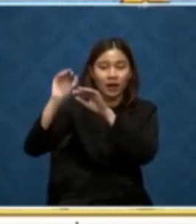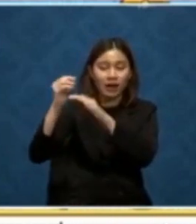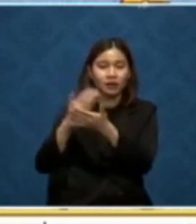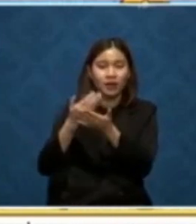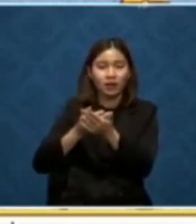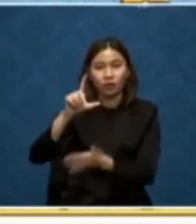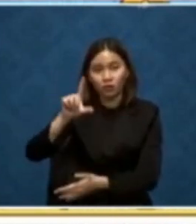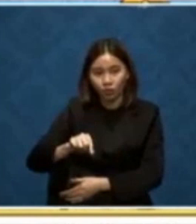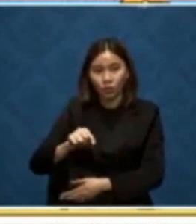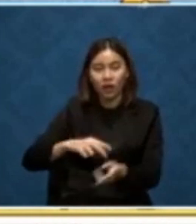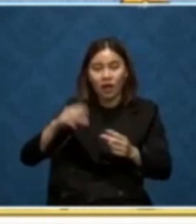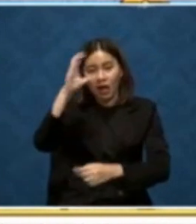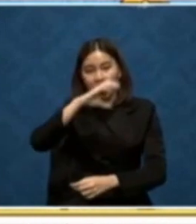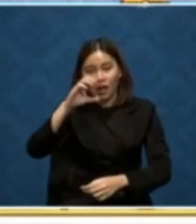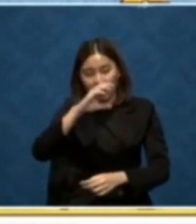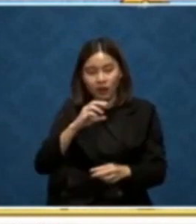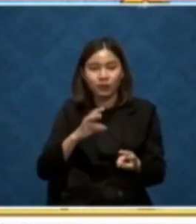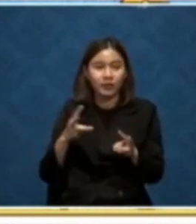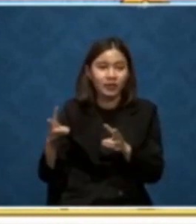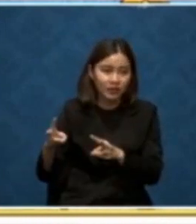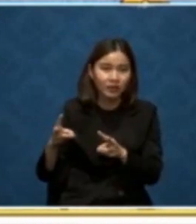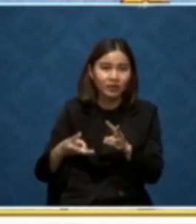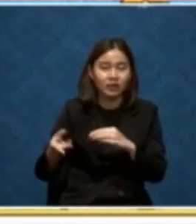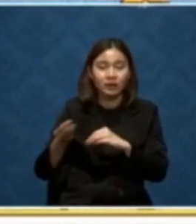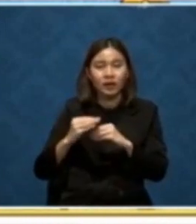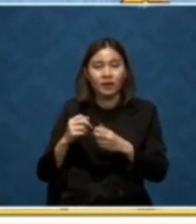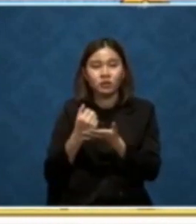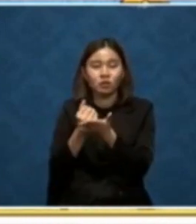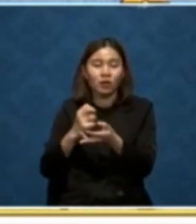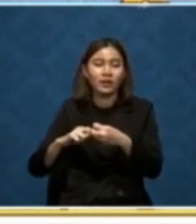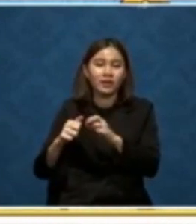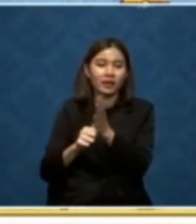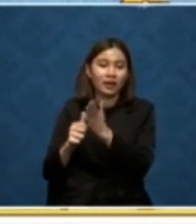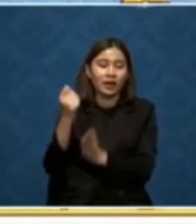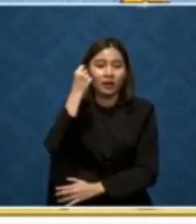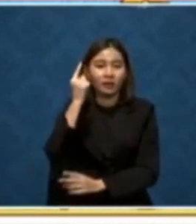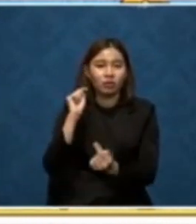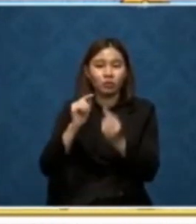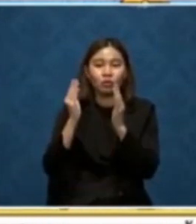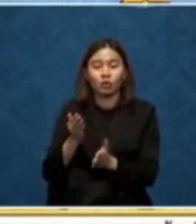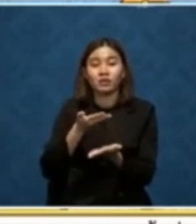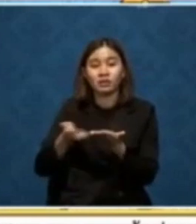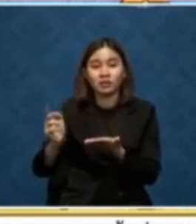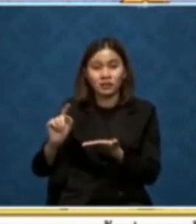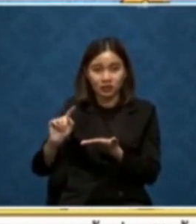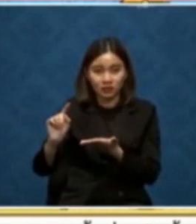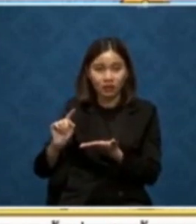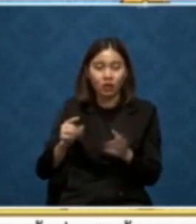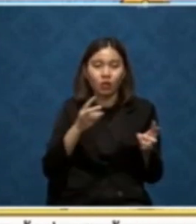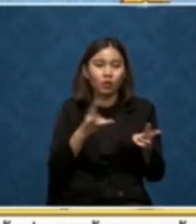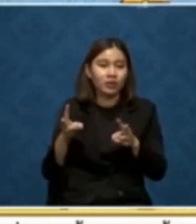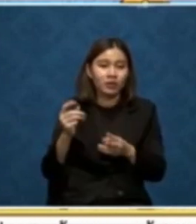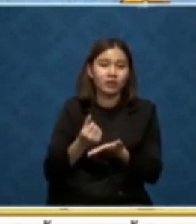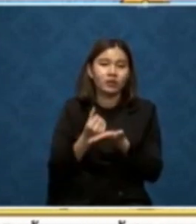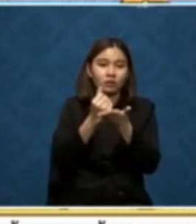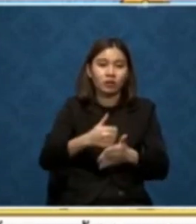กต่ำหาแนวทางเพิ่มราคาผลผลิตช่วยแก้ปัญหาทำความเข้าใจกับผู้ซื้อหรือหาช่องท